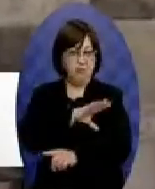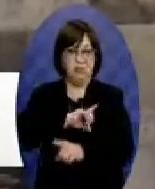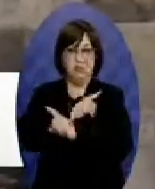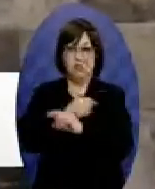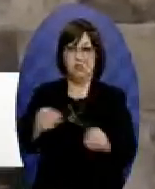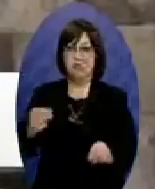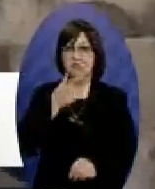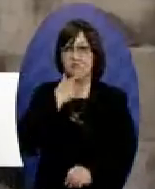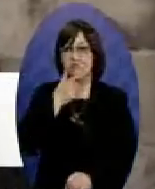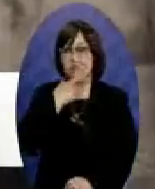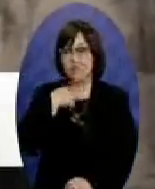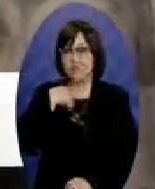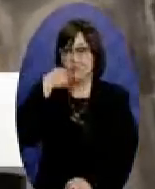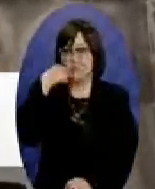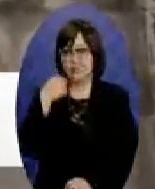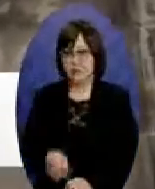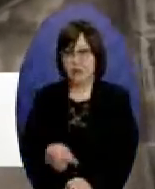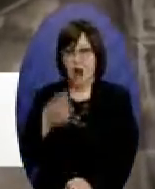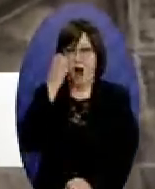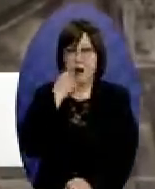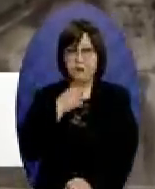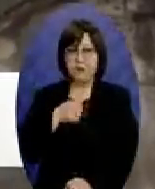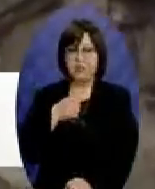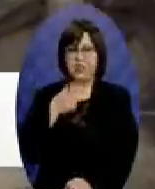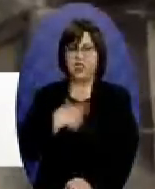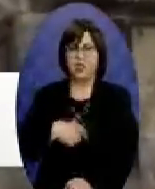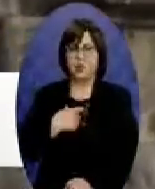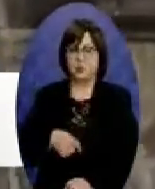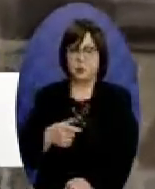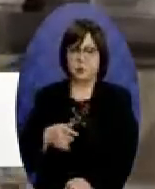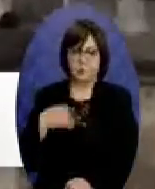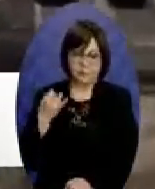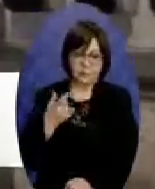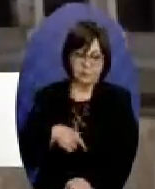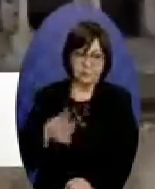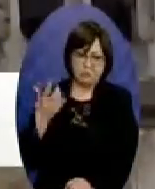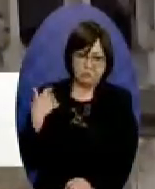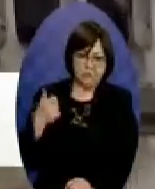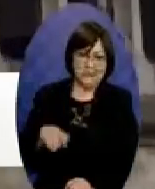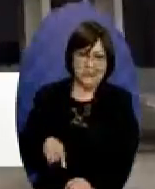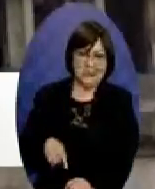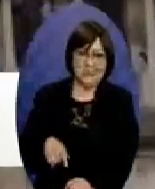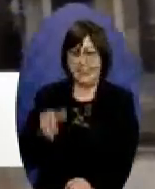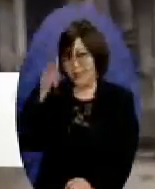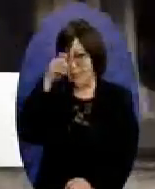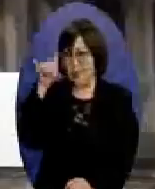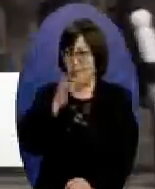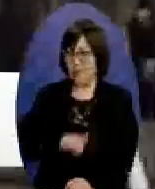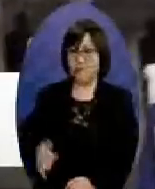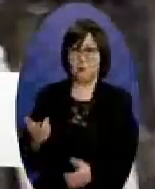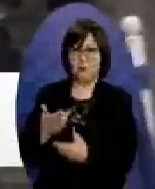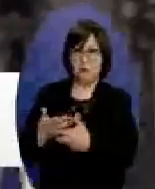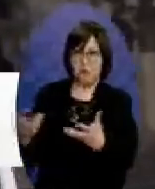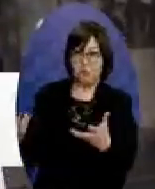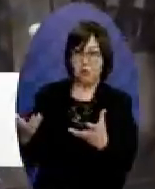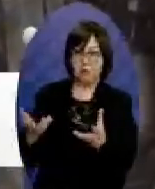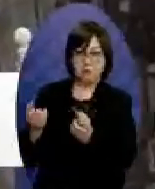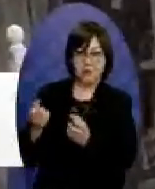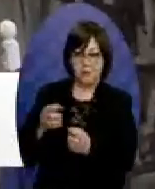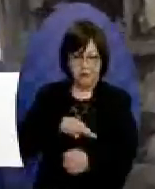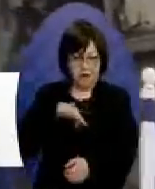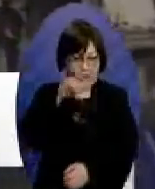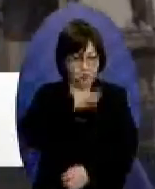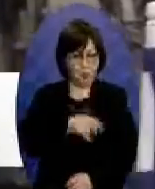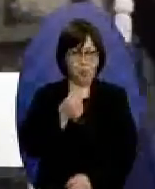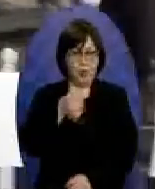байна. За Ахмад депутатын хэлж байгаагаар Герман улс энэ гэрээгээр нилээд ихийг авлаа. А гэтэл Франц улс юу